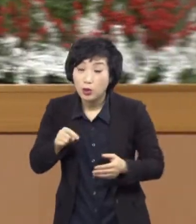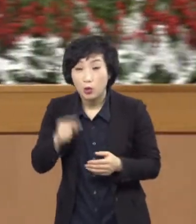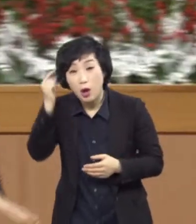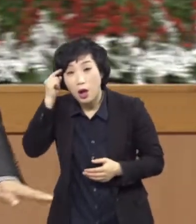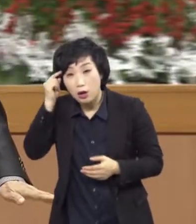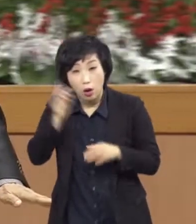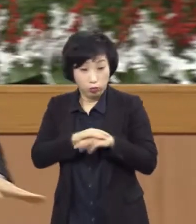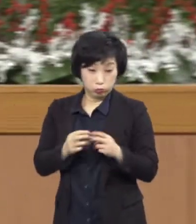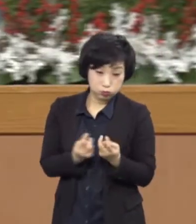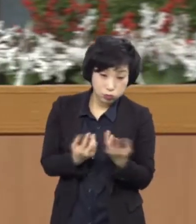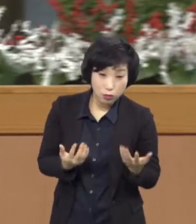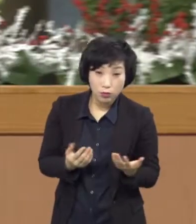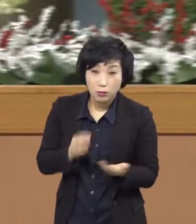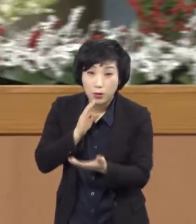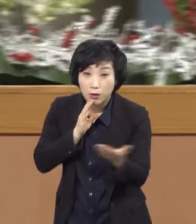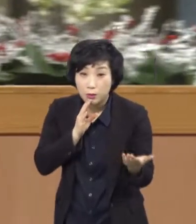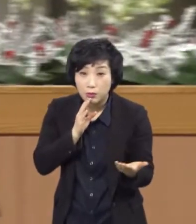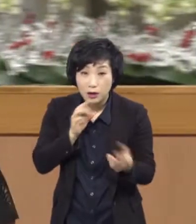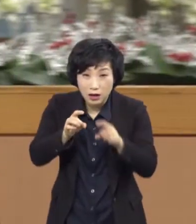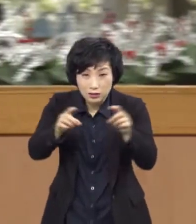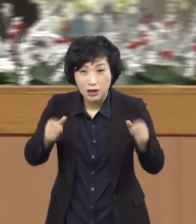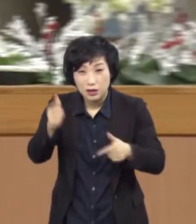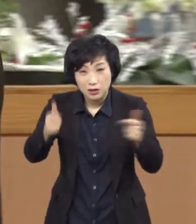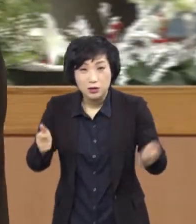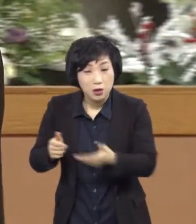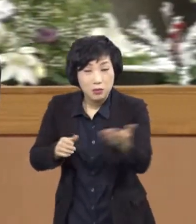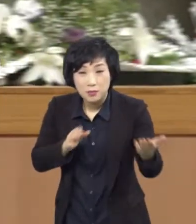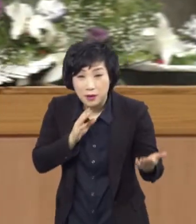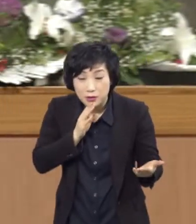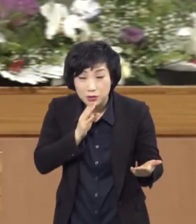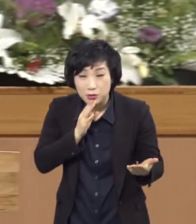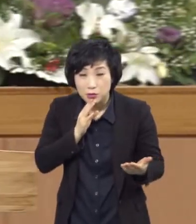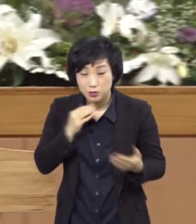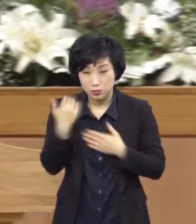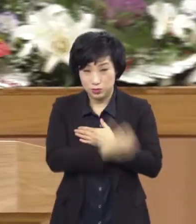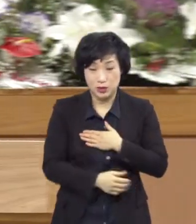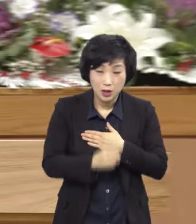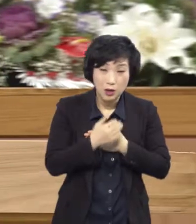없습니다. 각자가 다 육신의